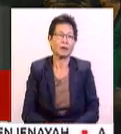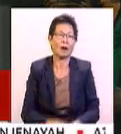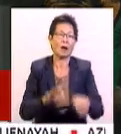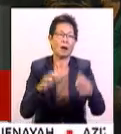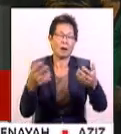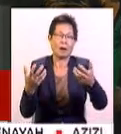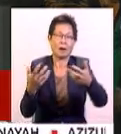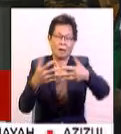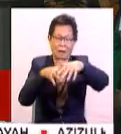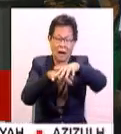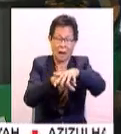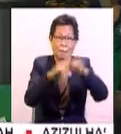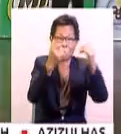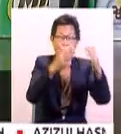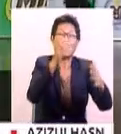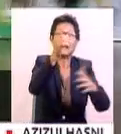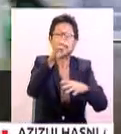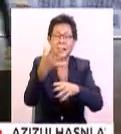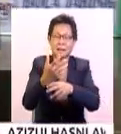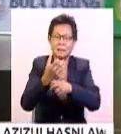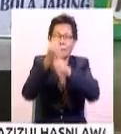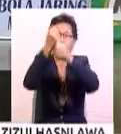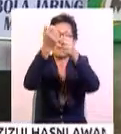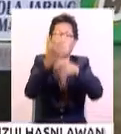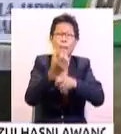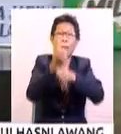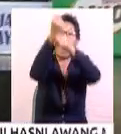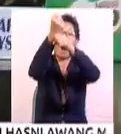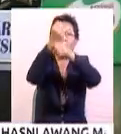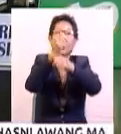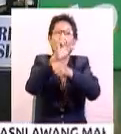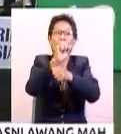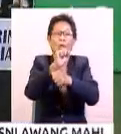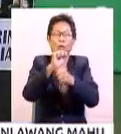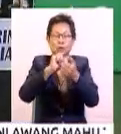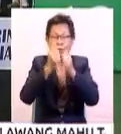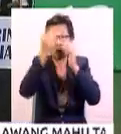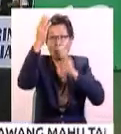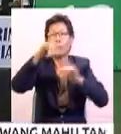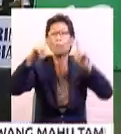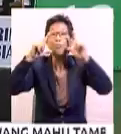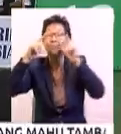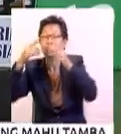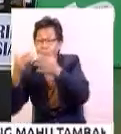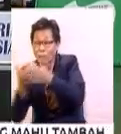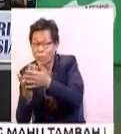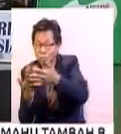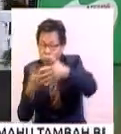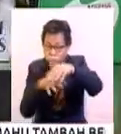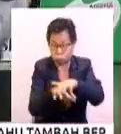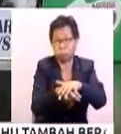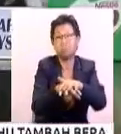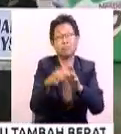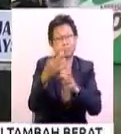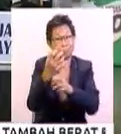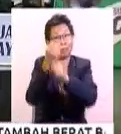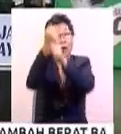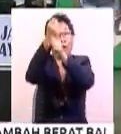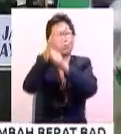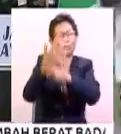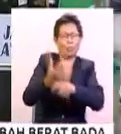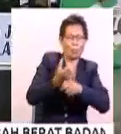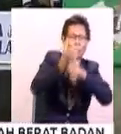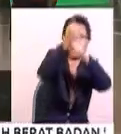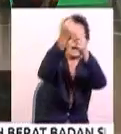Gandingan 6 pemain senior yang pernah meraih kejuaraan di Sukma 2018 dengan muka-muka baru, nyata ramuannya berhasil untuk